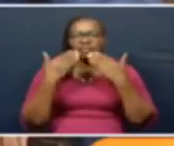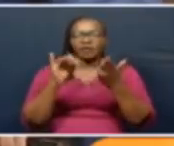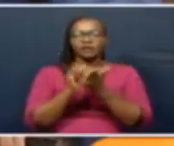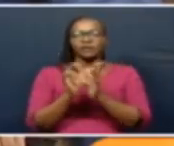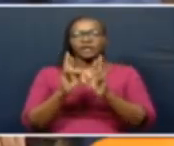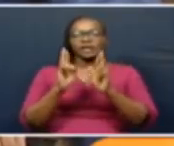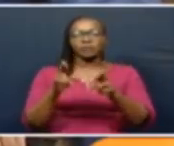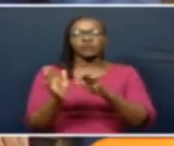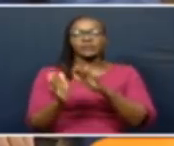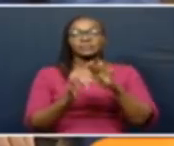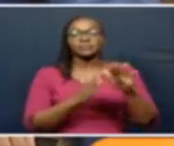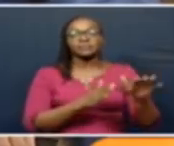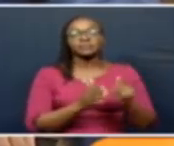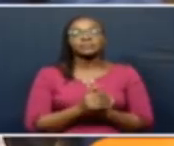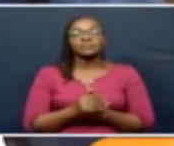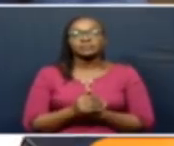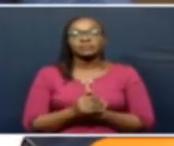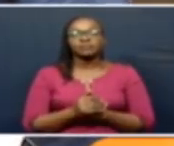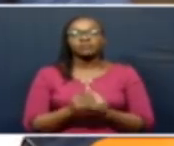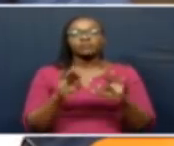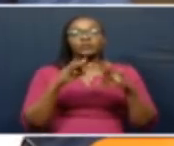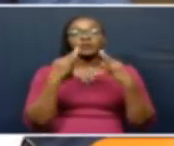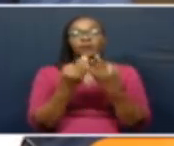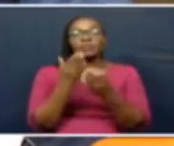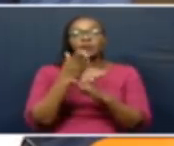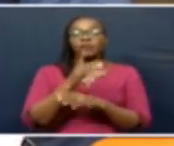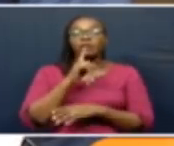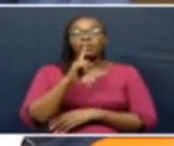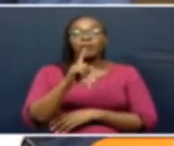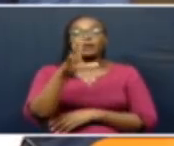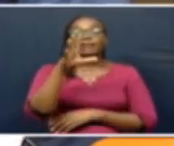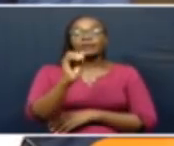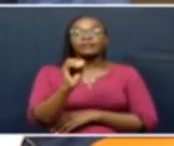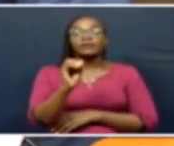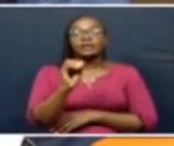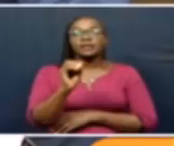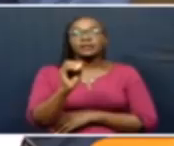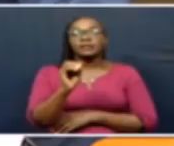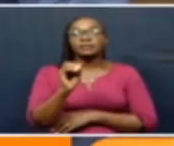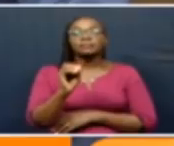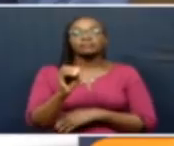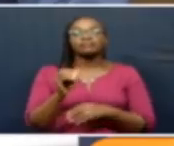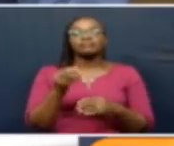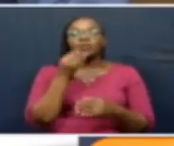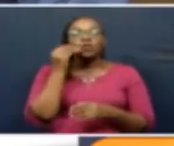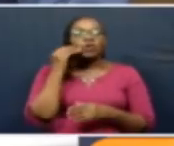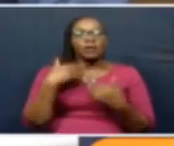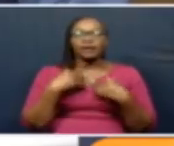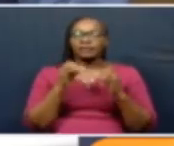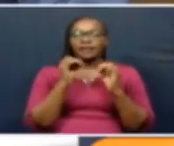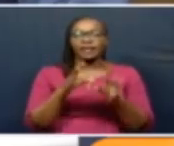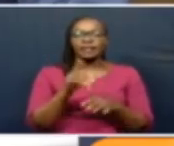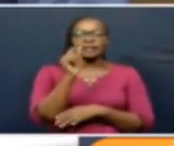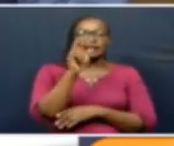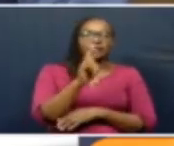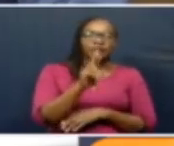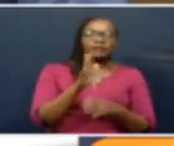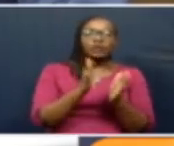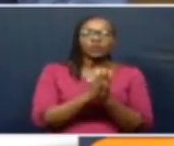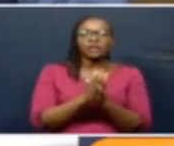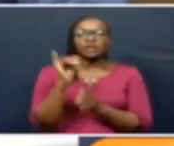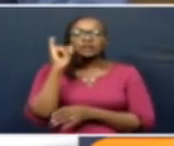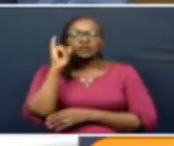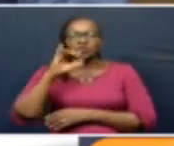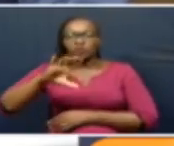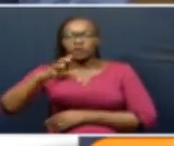Kiachana na hayo ya nyando, mtazamaji, ni kwamba zaidi ya familia 150 zimeachwa bila makao katika kaunti za Tana River na Isiolo, na hii ni baada ya